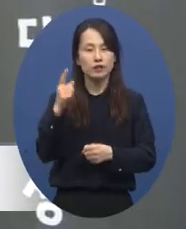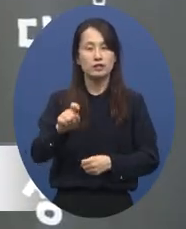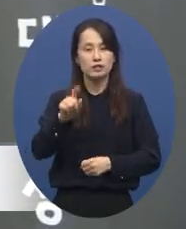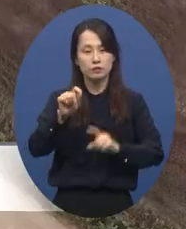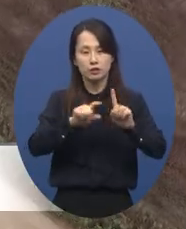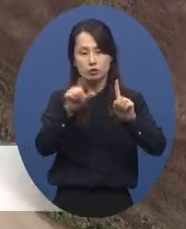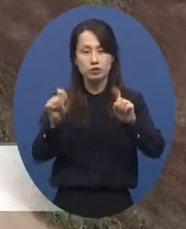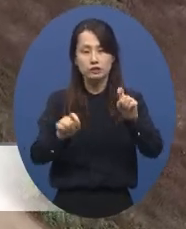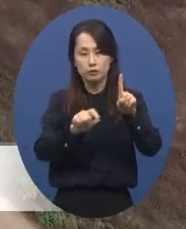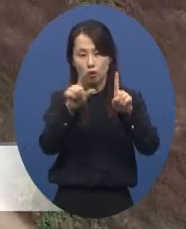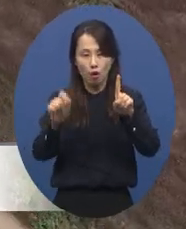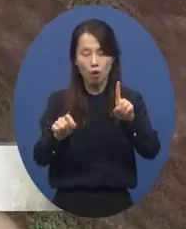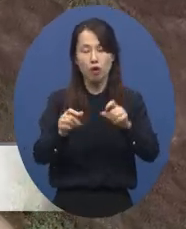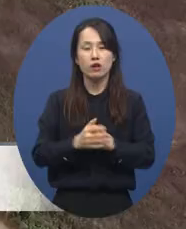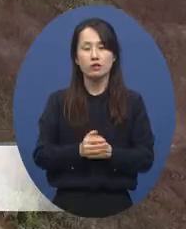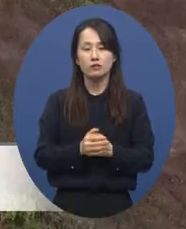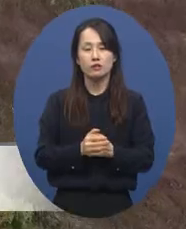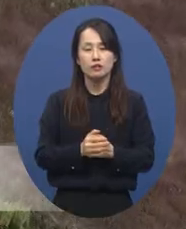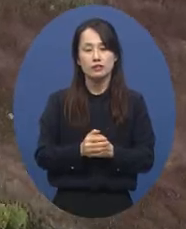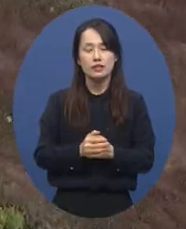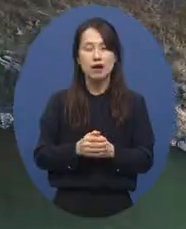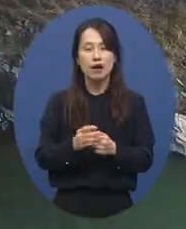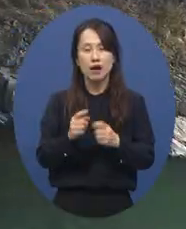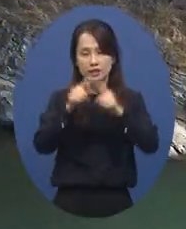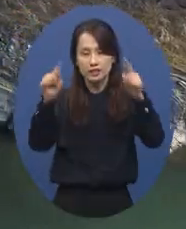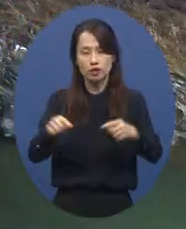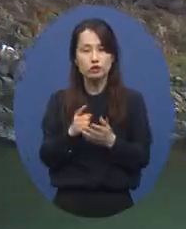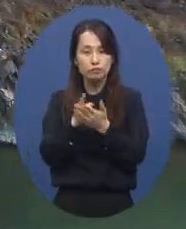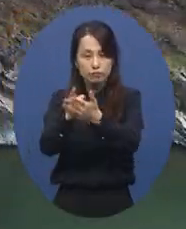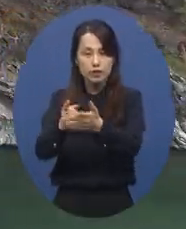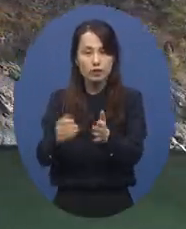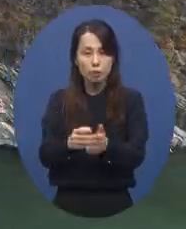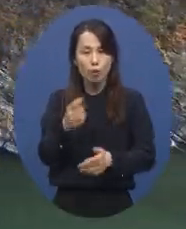유네스코 본부에 세계지질공원 신청서를 냈고,